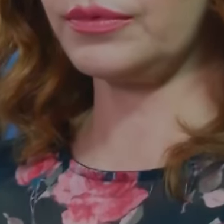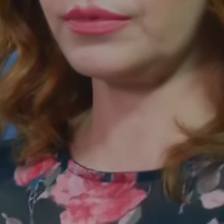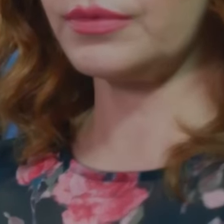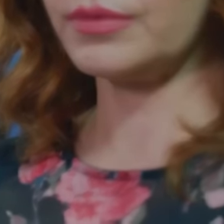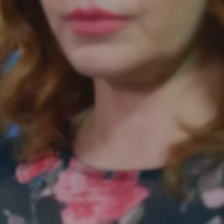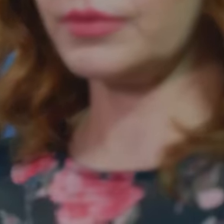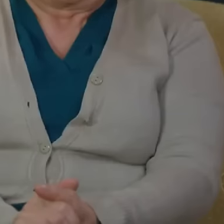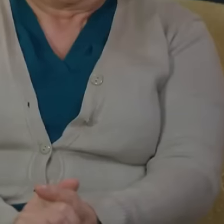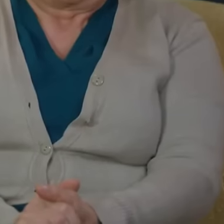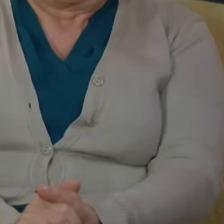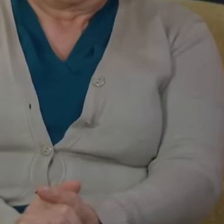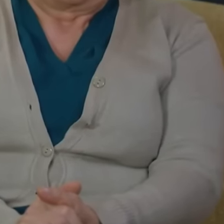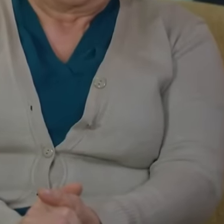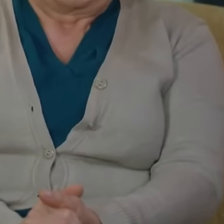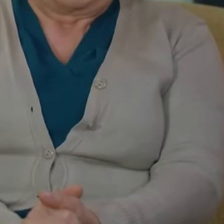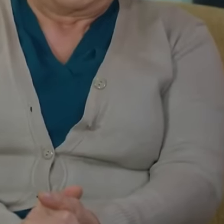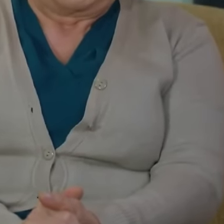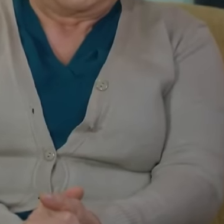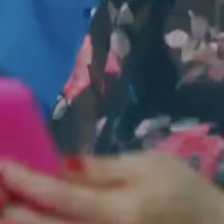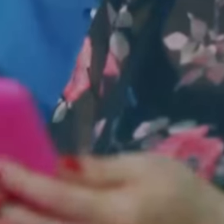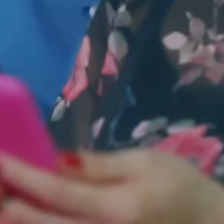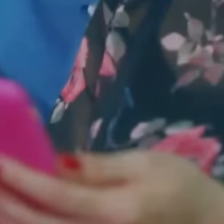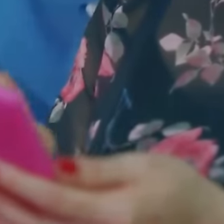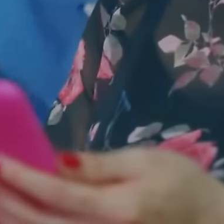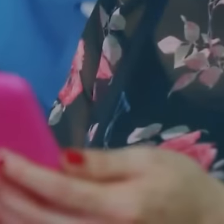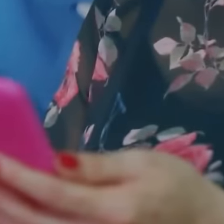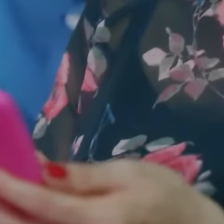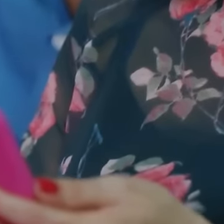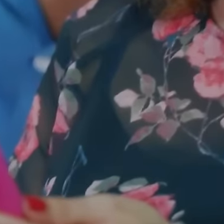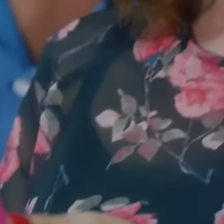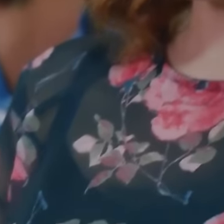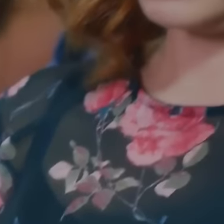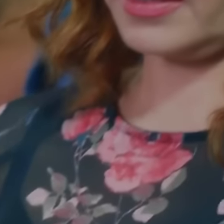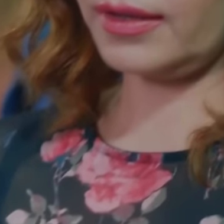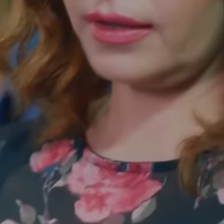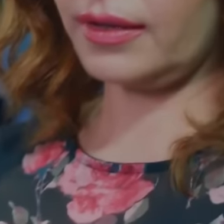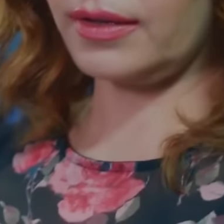ekrana, bir Adile'ye bakarken Adile parmak hareketlerini izledi.